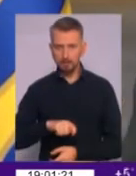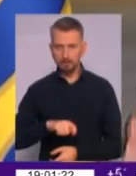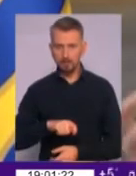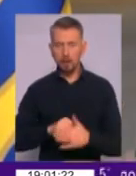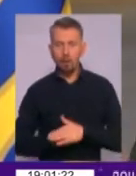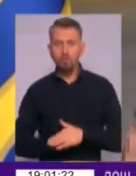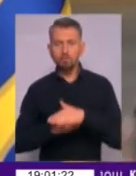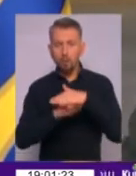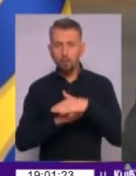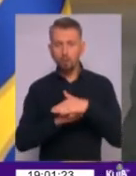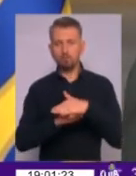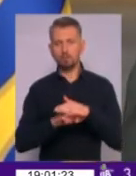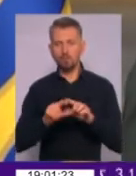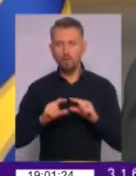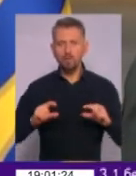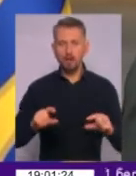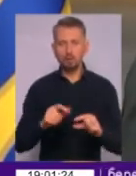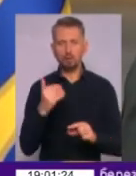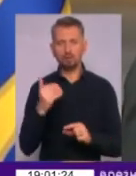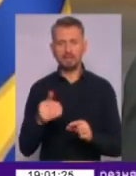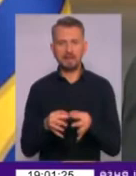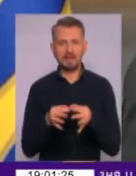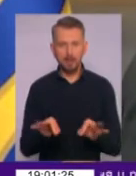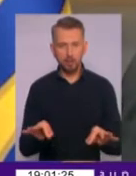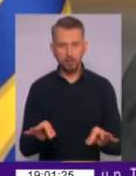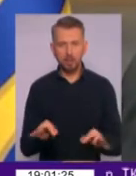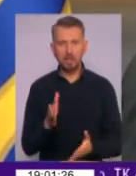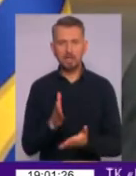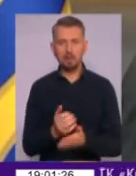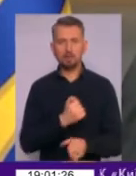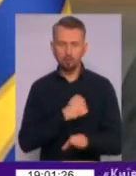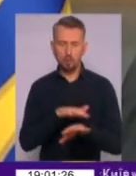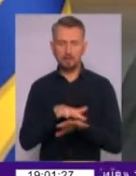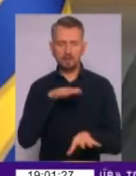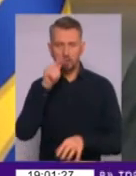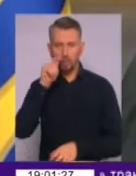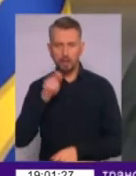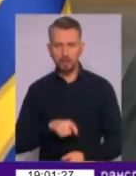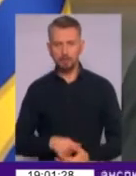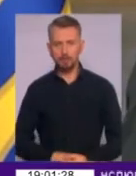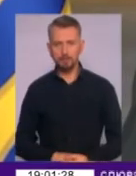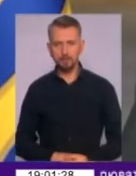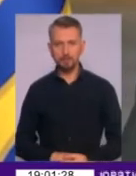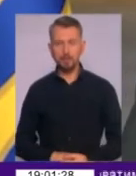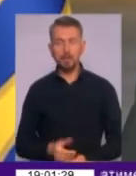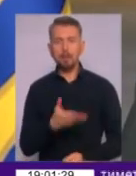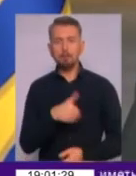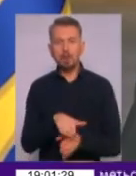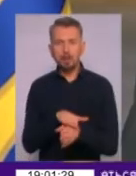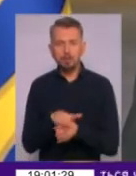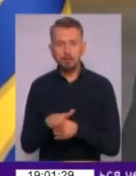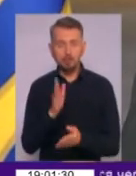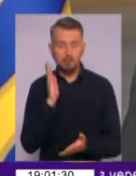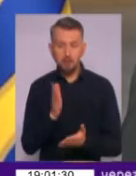оплотом і фундаментом її незалежності є Збройні Сили України. Ми кардинально і прямо по